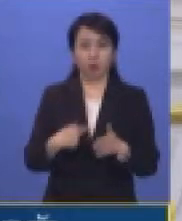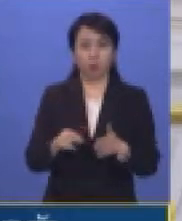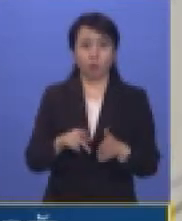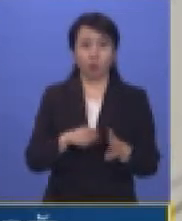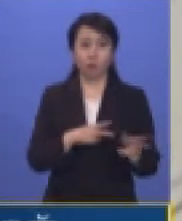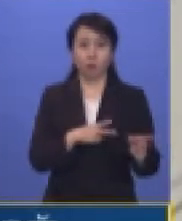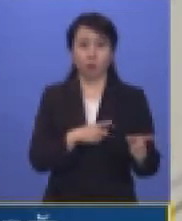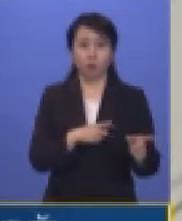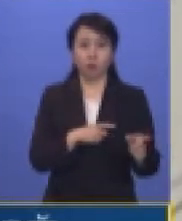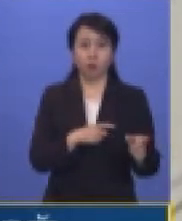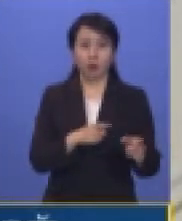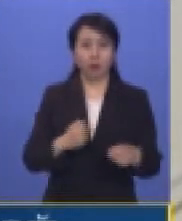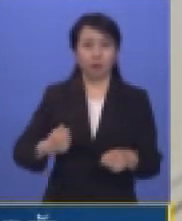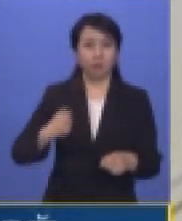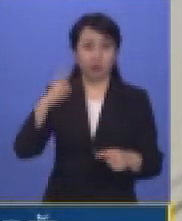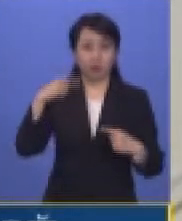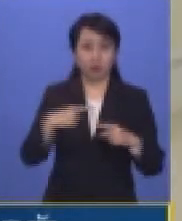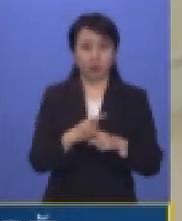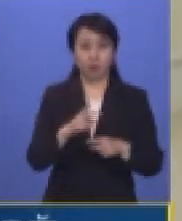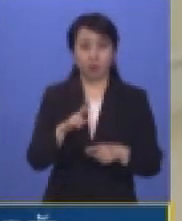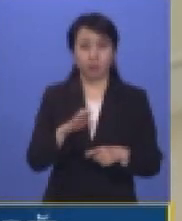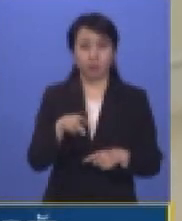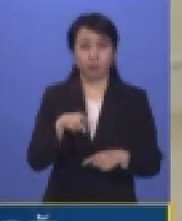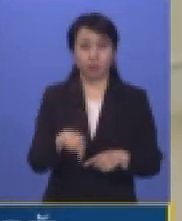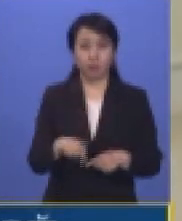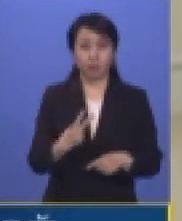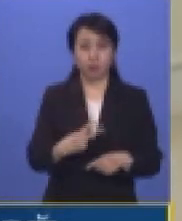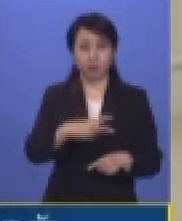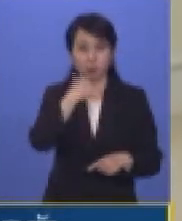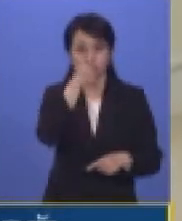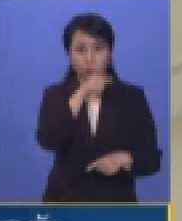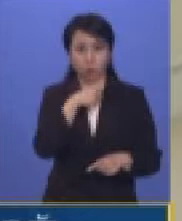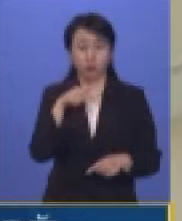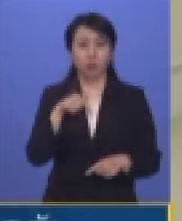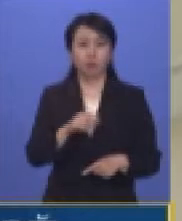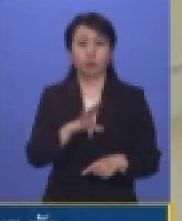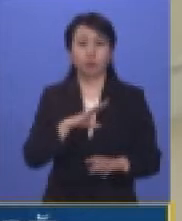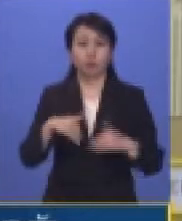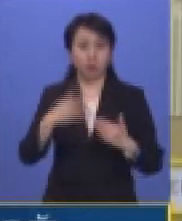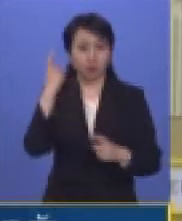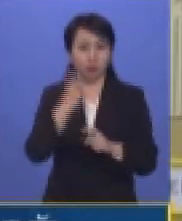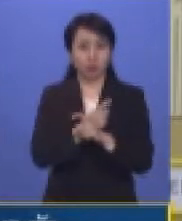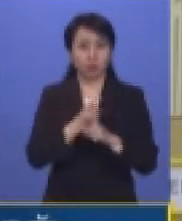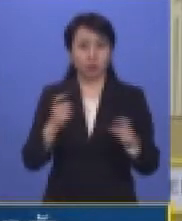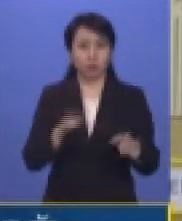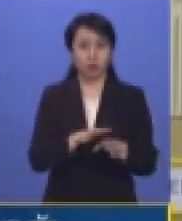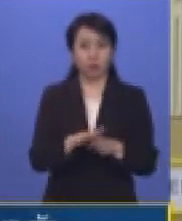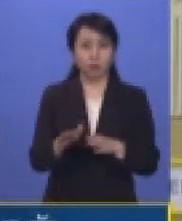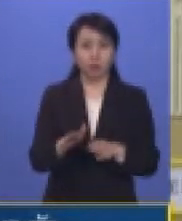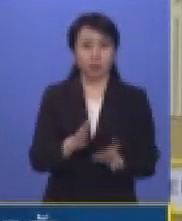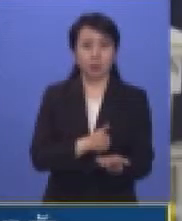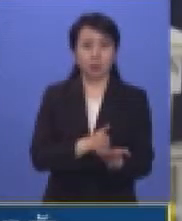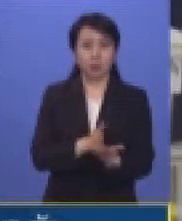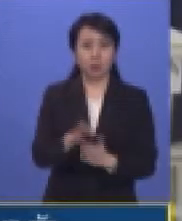диверсификации закупок вооружения, военной техники и боеприпасов на 2022 год. Кроме того, была дана информация о